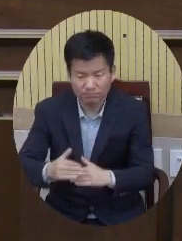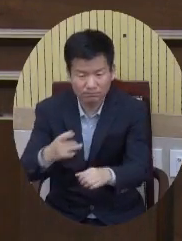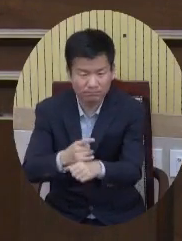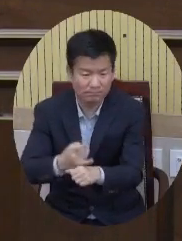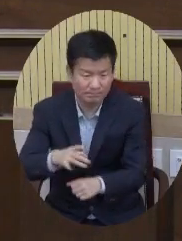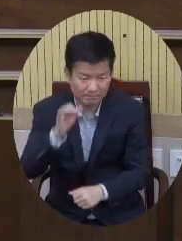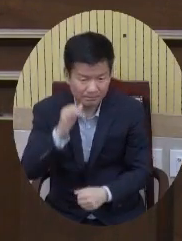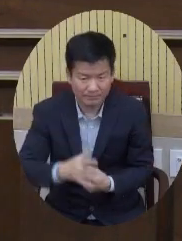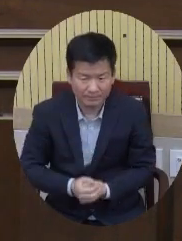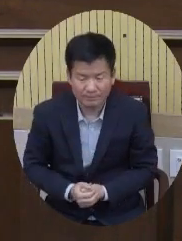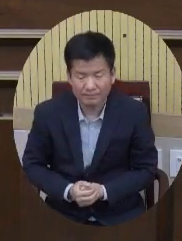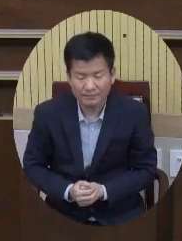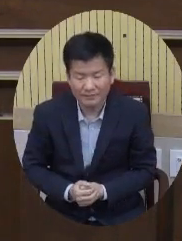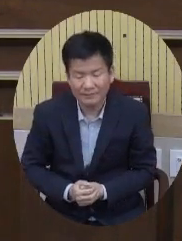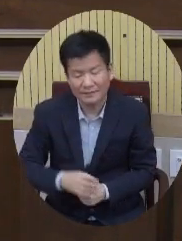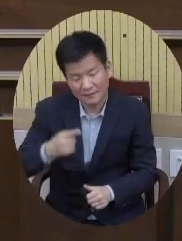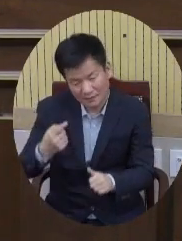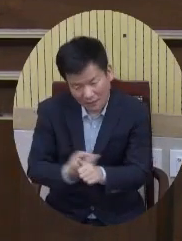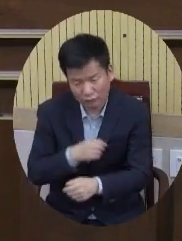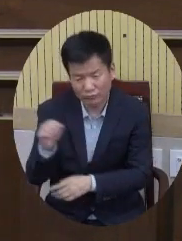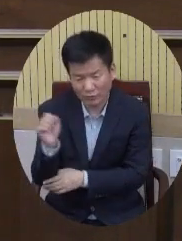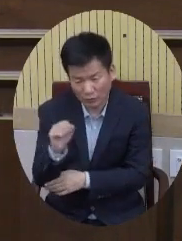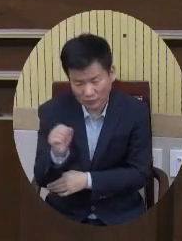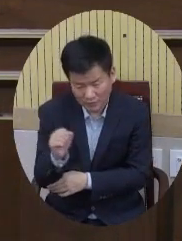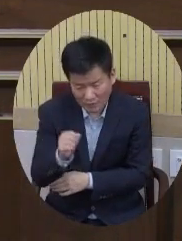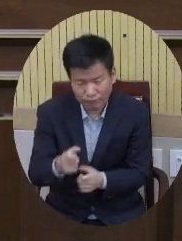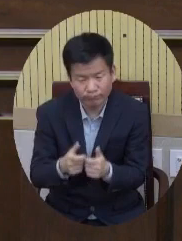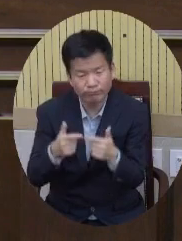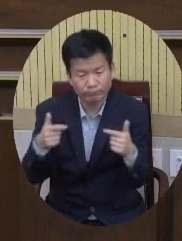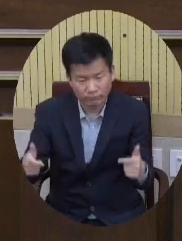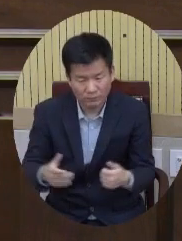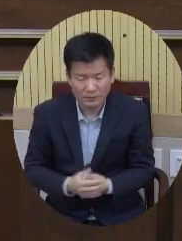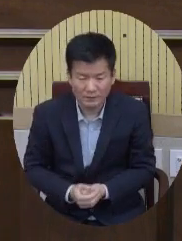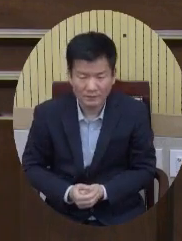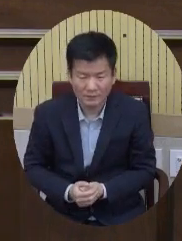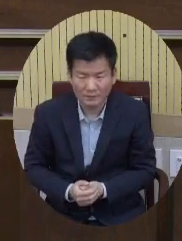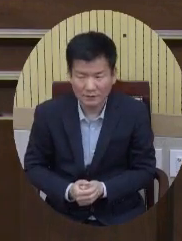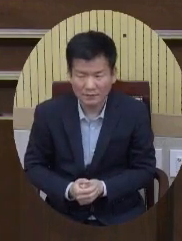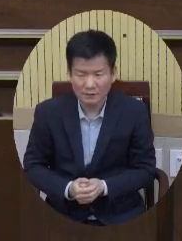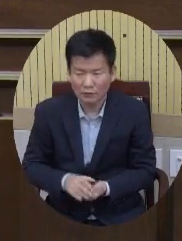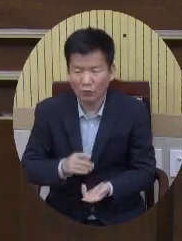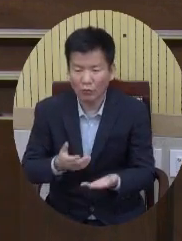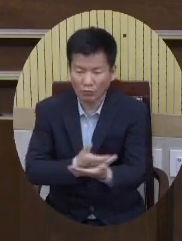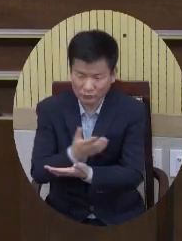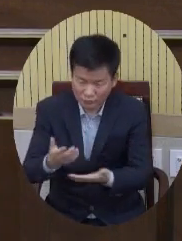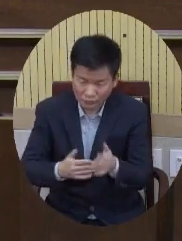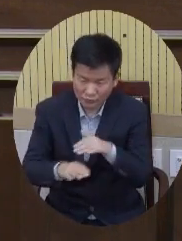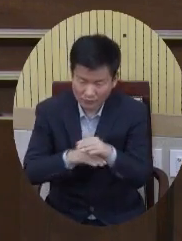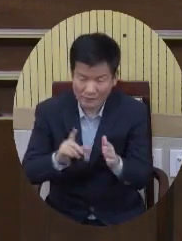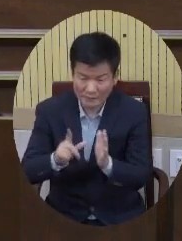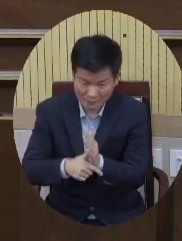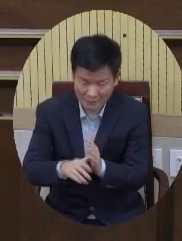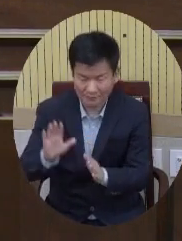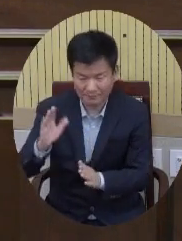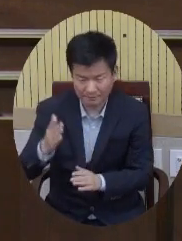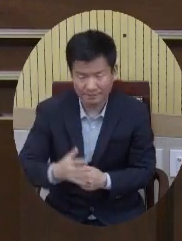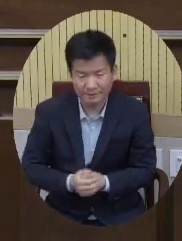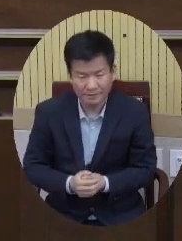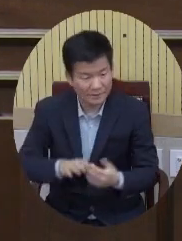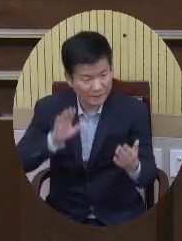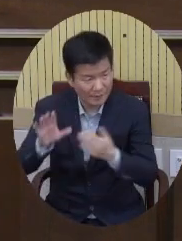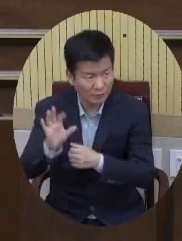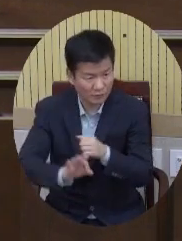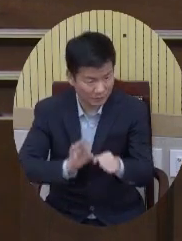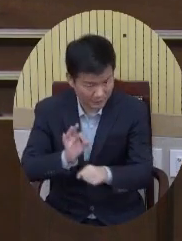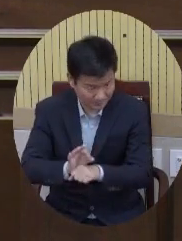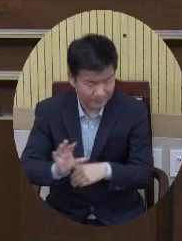됩니다 이렇게 되면 자율주행 자동차가 따르게 되고 그와 함께 공유자동차 시대가 열리게 됩니다 앞으로